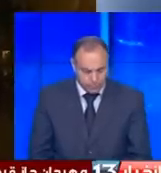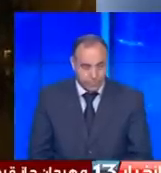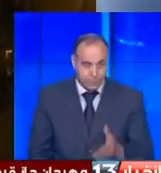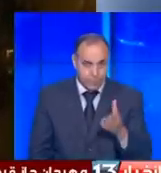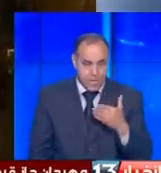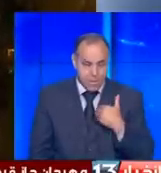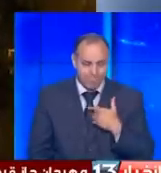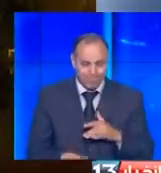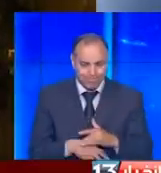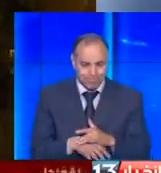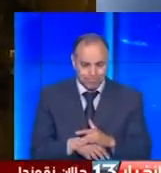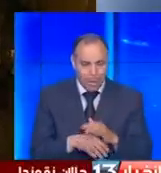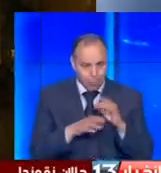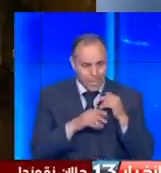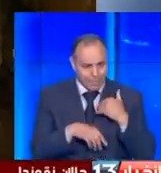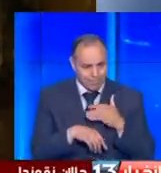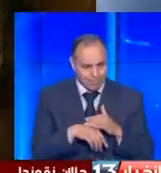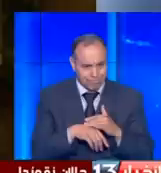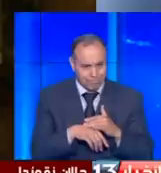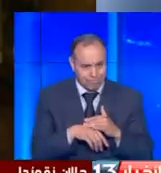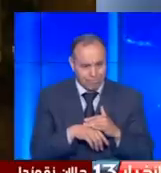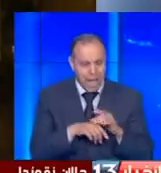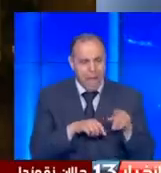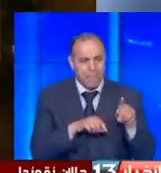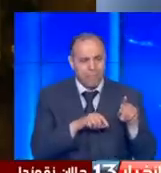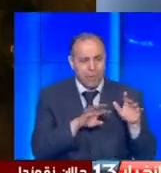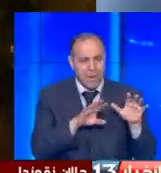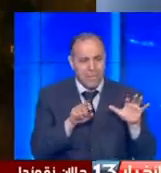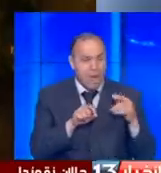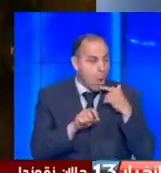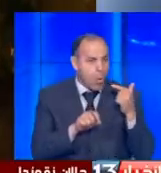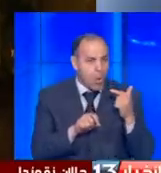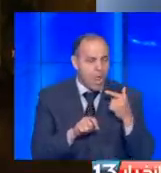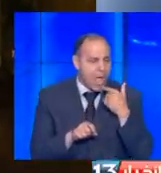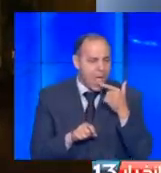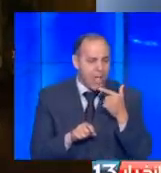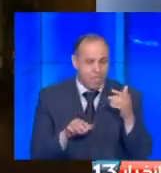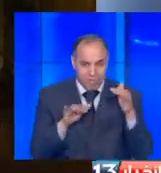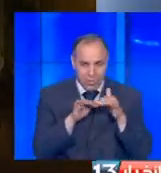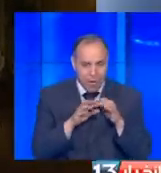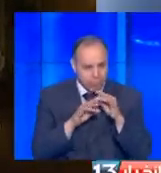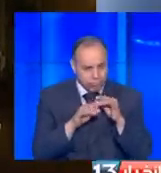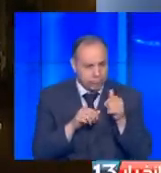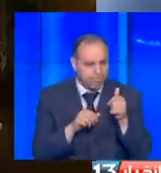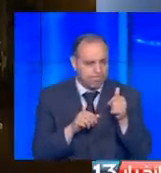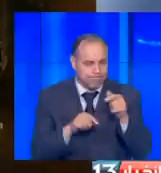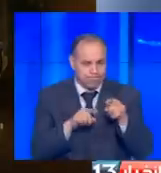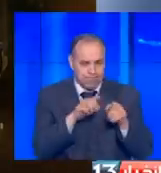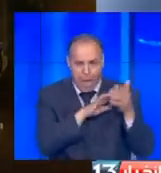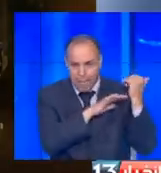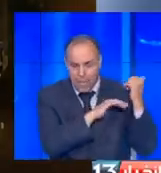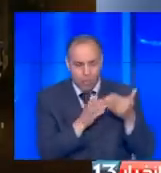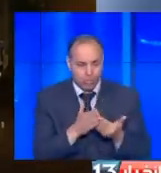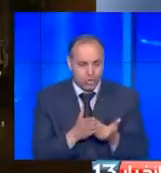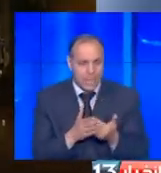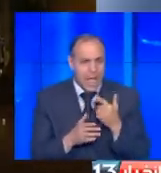أنا متأثر بموسيقى الجاز خلال سبعينات القرن الماضي، وقدمت خلال السهرة أغاني راوحت بين هذا القديم